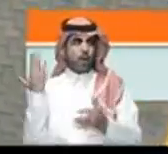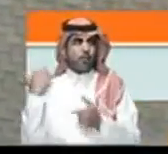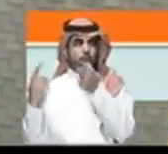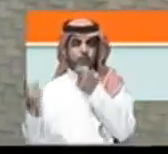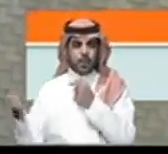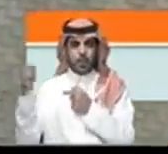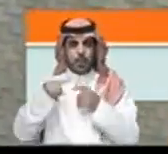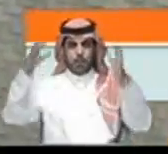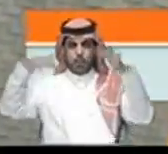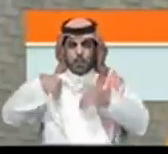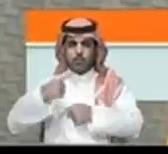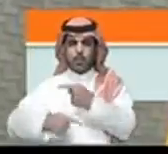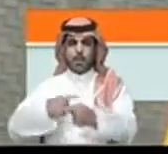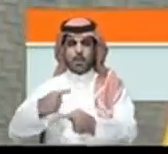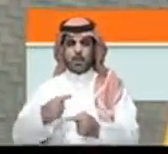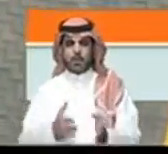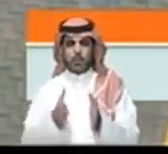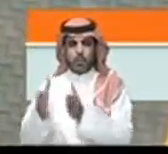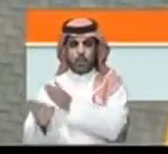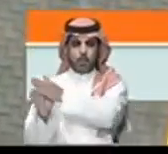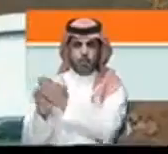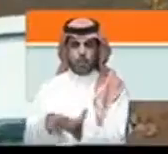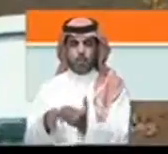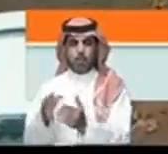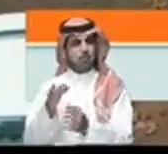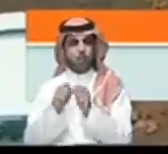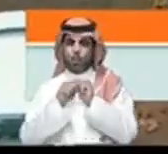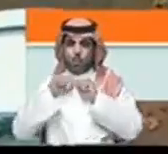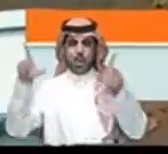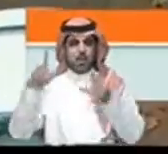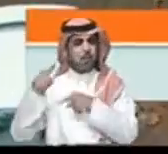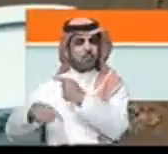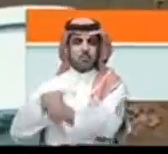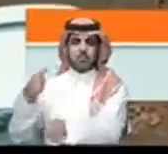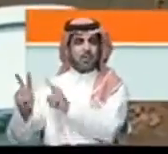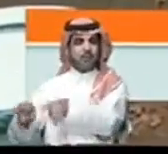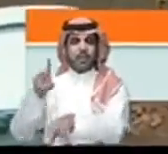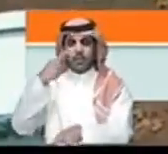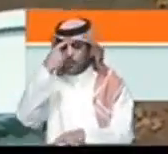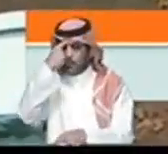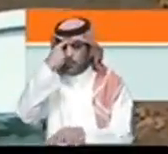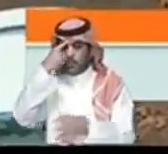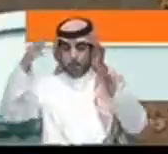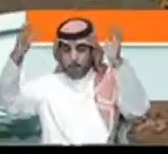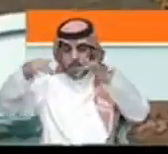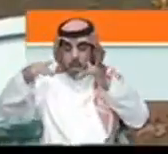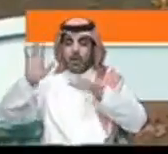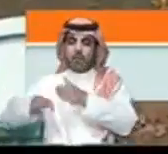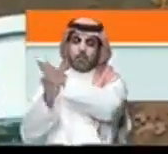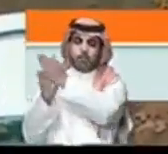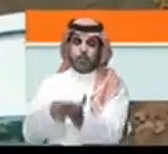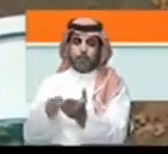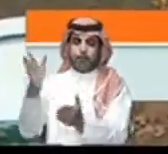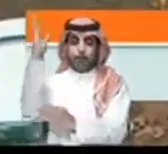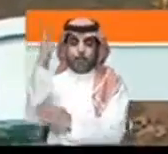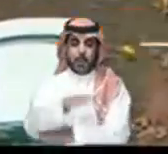الجمعه وانهيار المباني امر شائع خلال فتره الرياح الموسميه في الهند حيث يتفاقم الامر